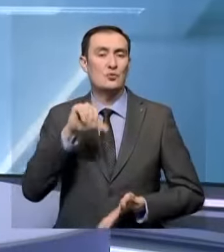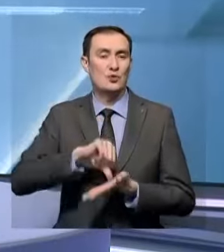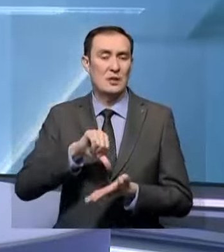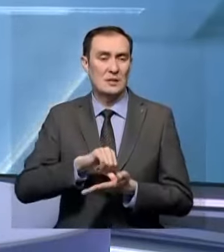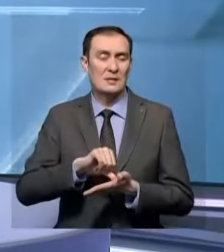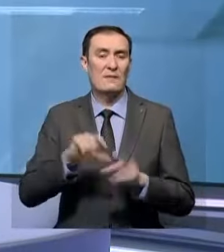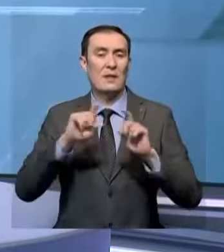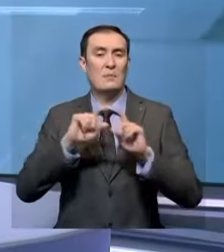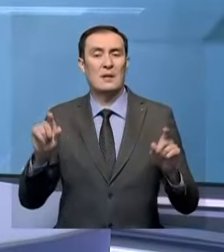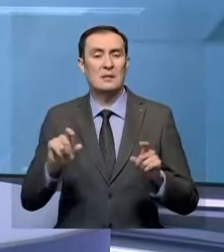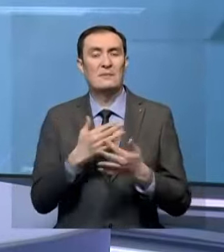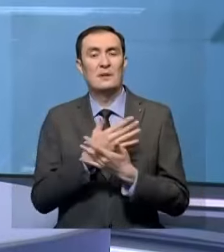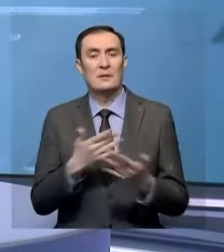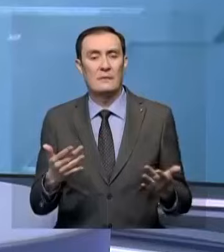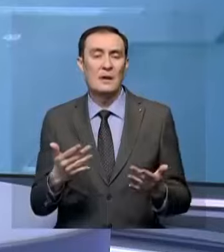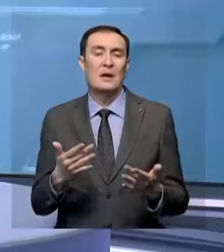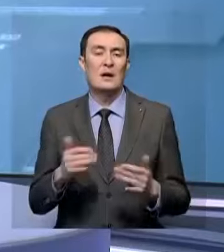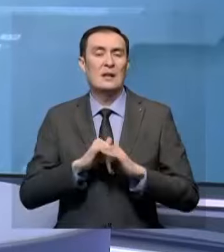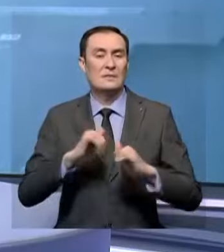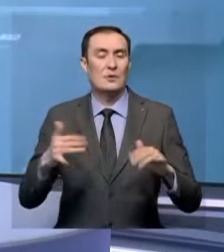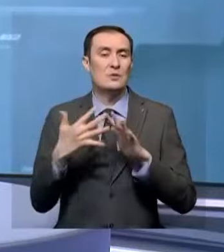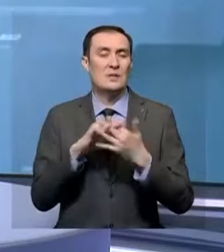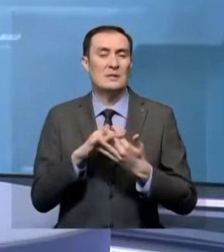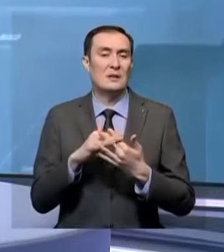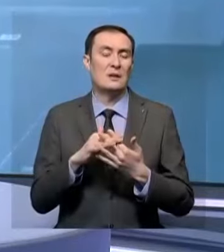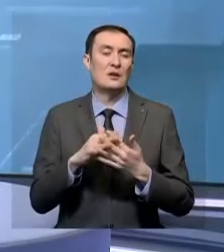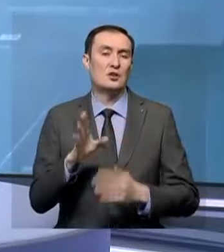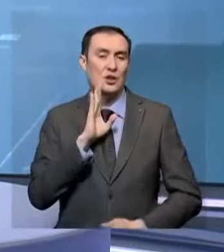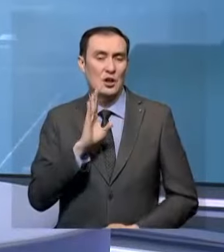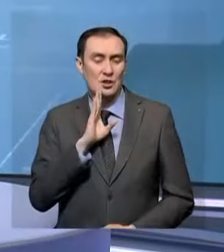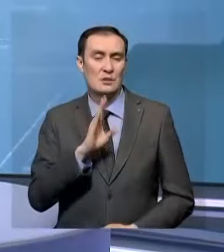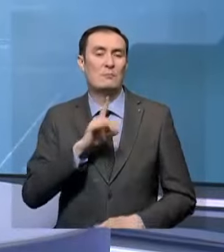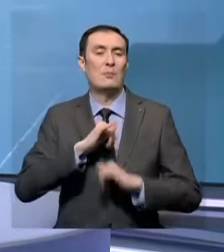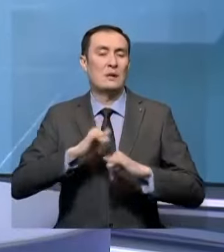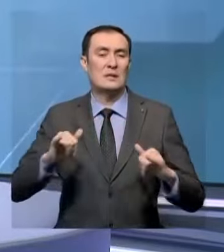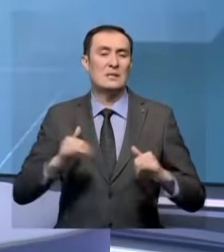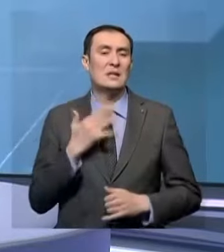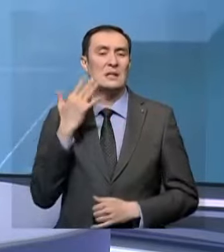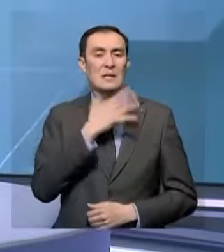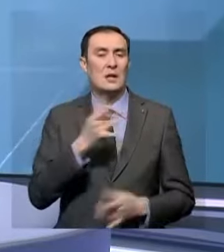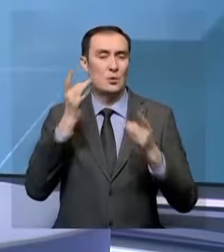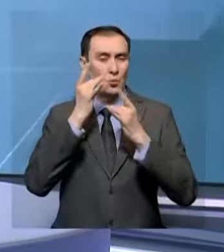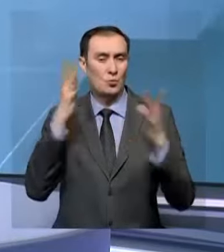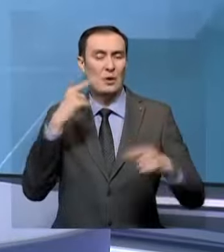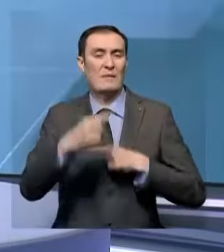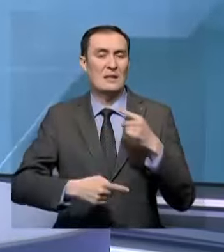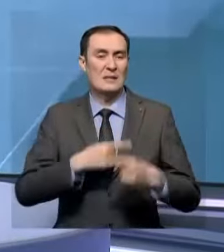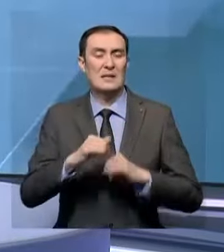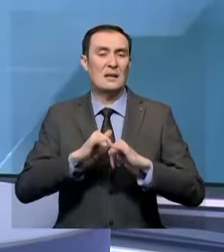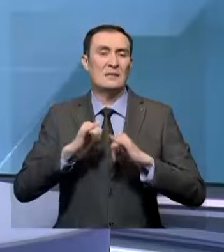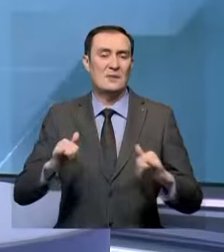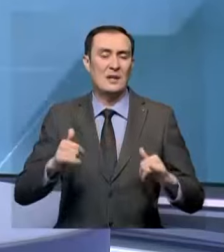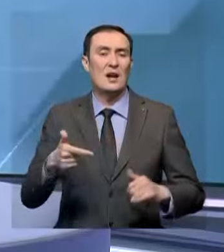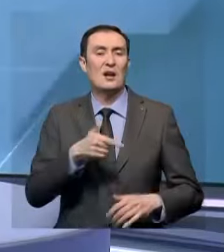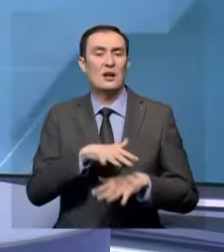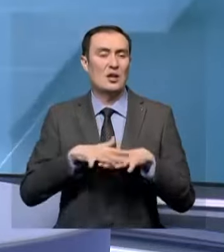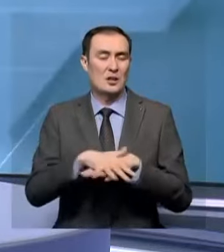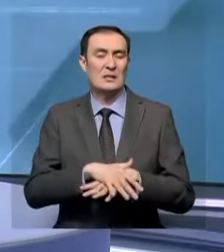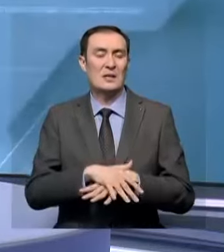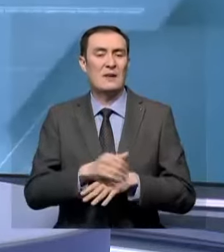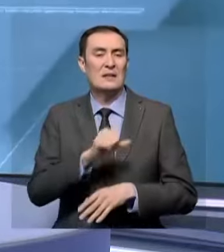участниц в различных номинациях: лучший проект развития сельских женщин, популяризации национального культурного наследия, развития